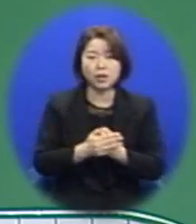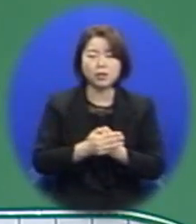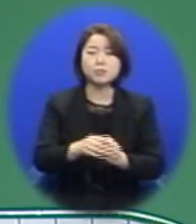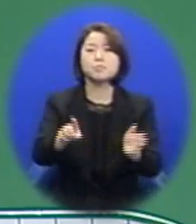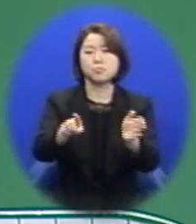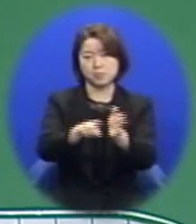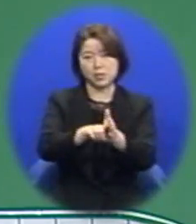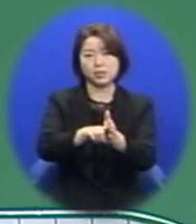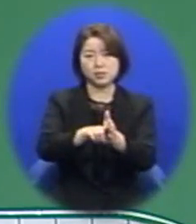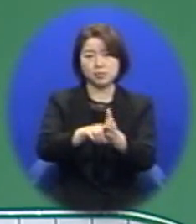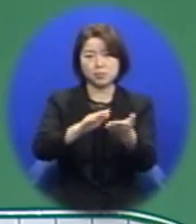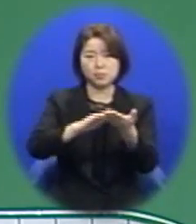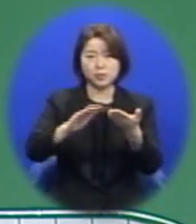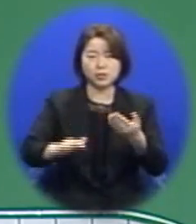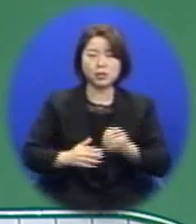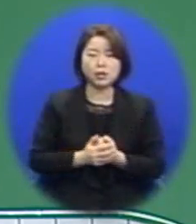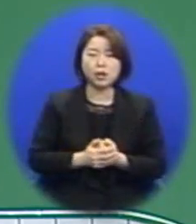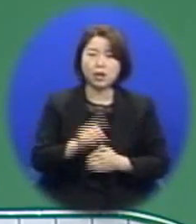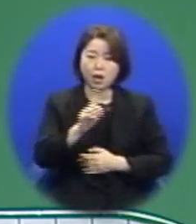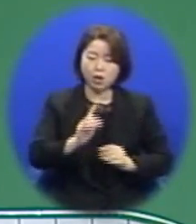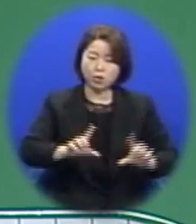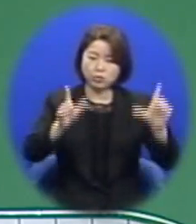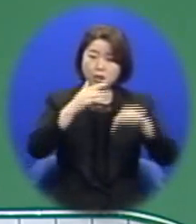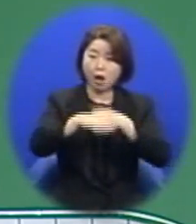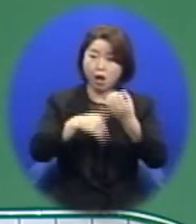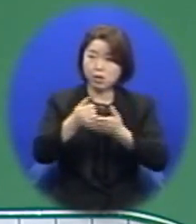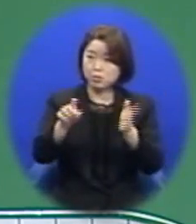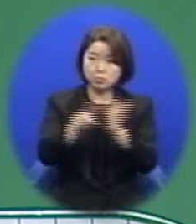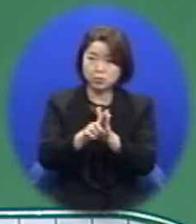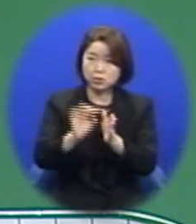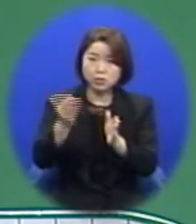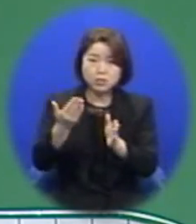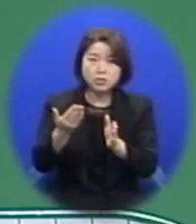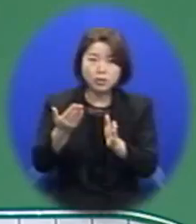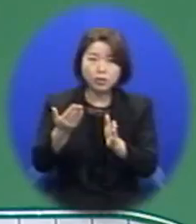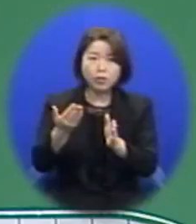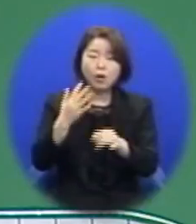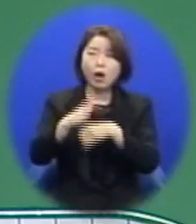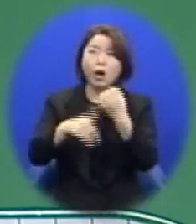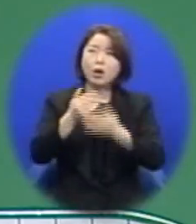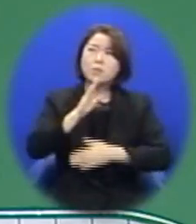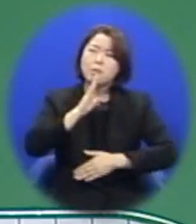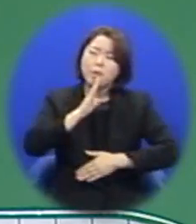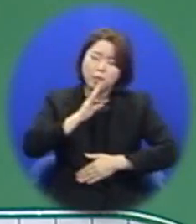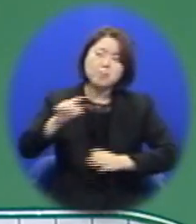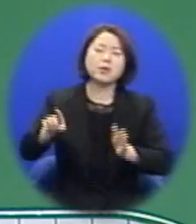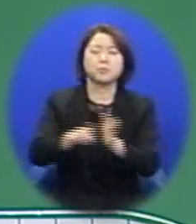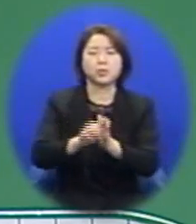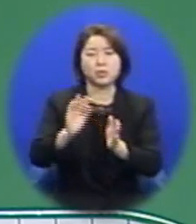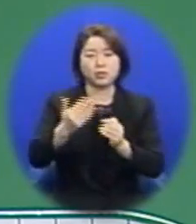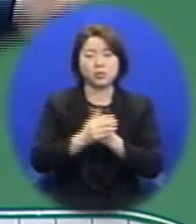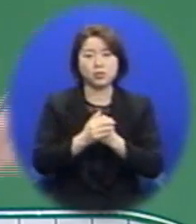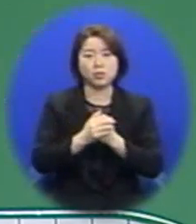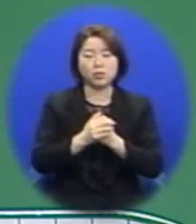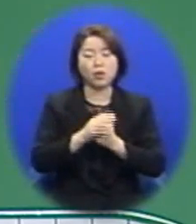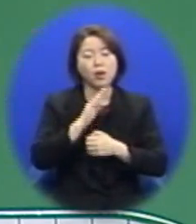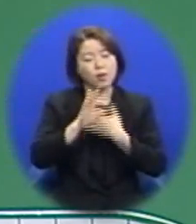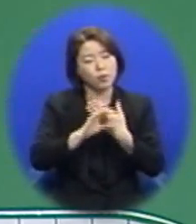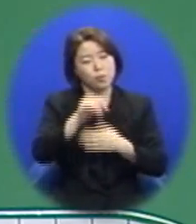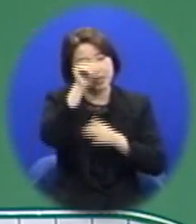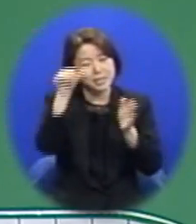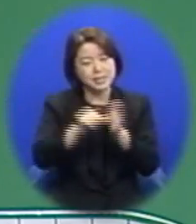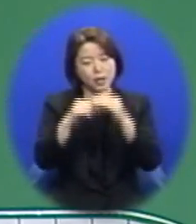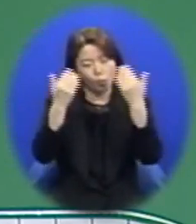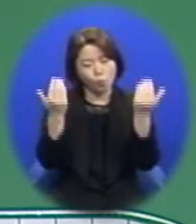신앙이에요. 어느 날 하나님이 믿어졌어요. 하나님이 정말 믿어졌어요. 인생이 완전히